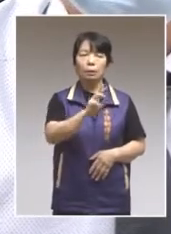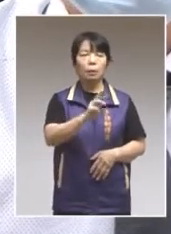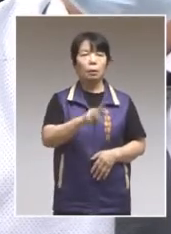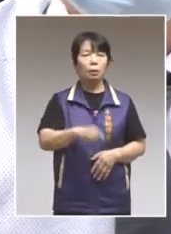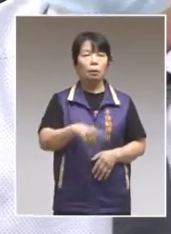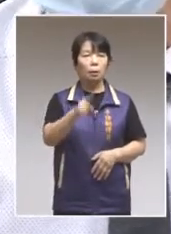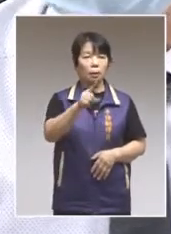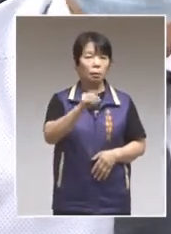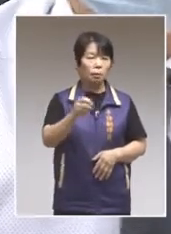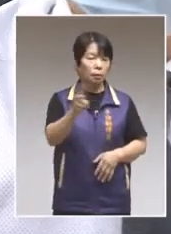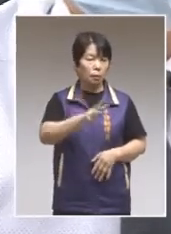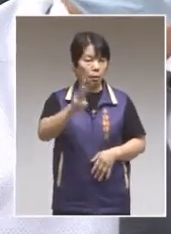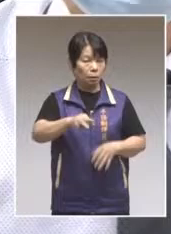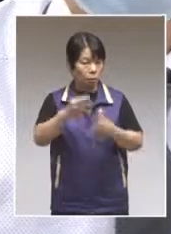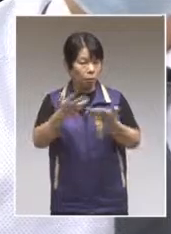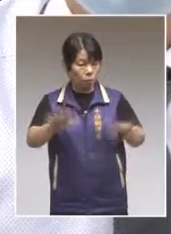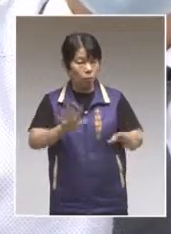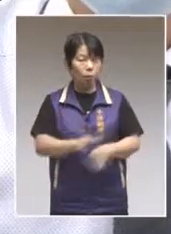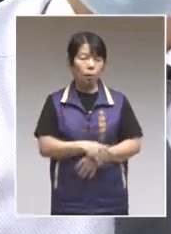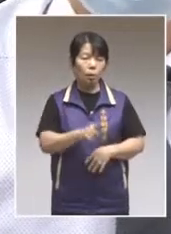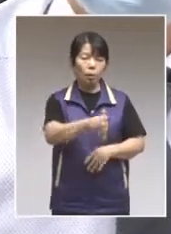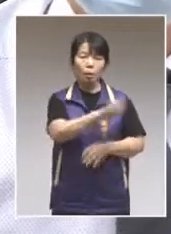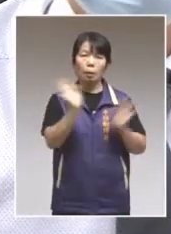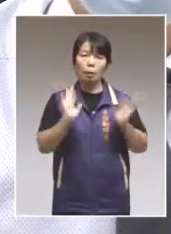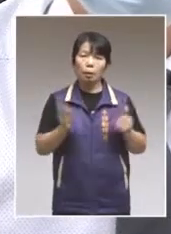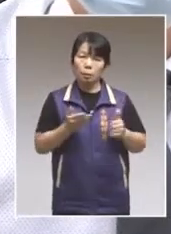13,000多位小朋友感染，那其实